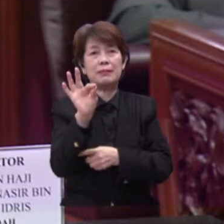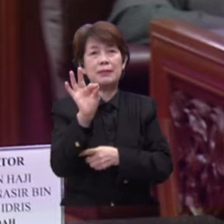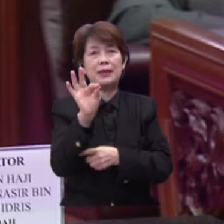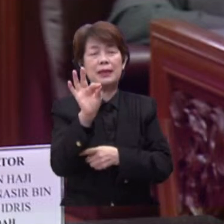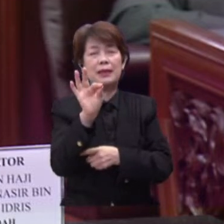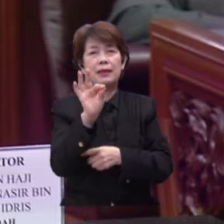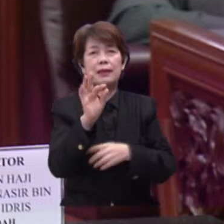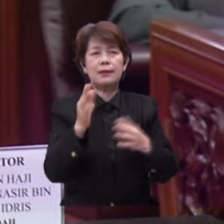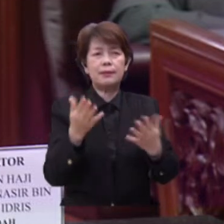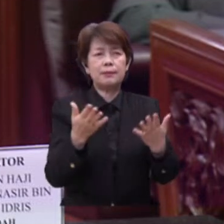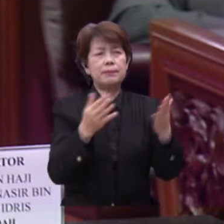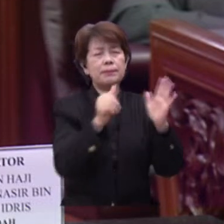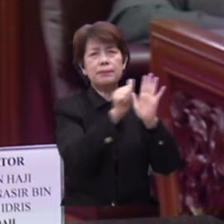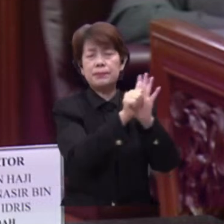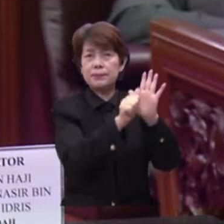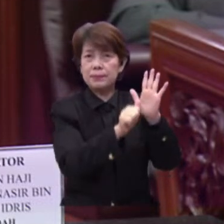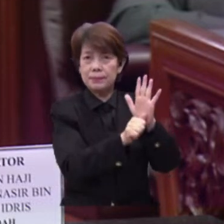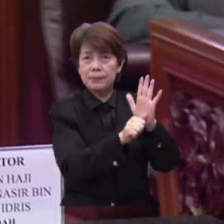yaitu